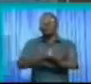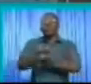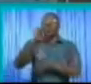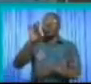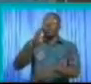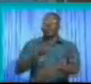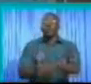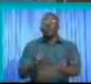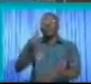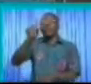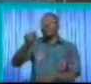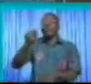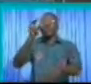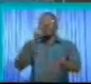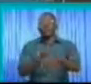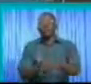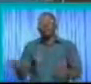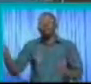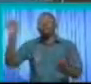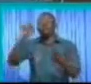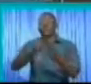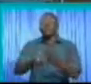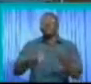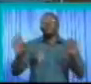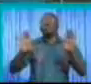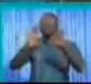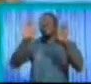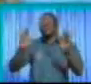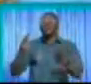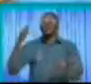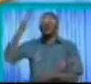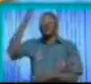à 20h jusqu'au dimanche prochain.